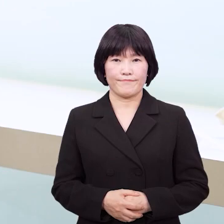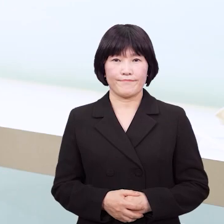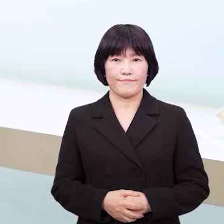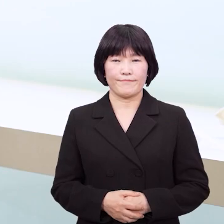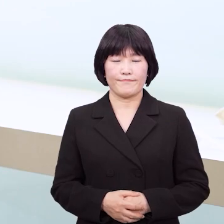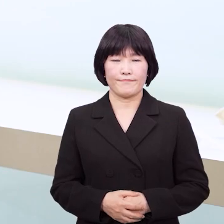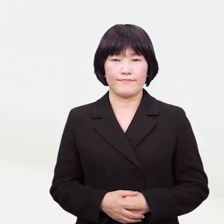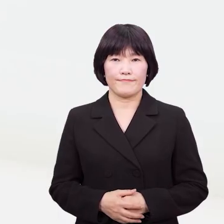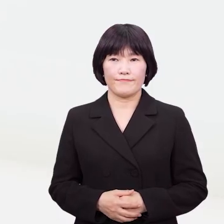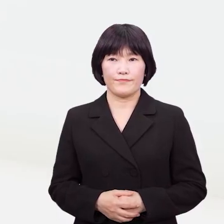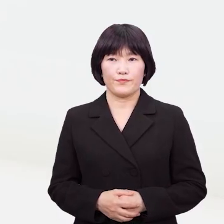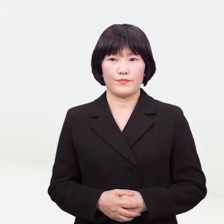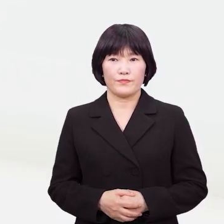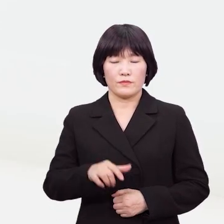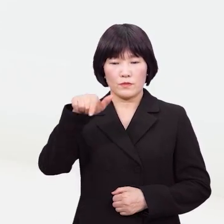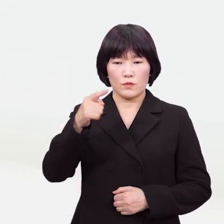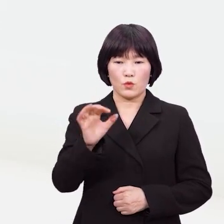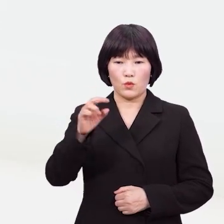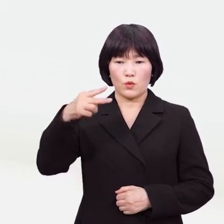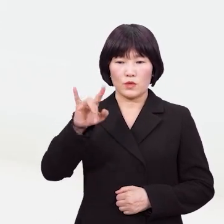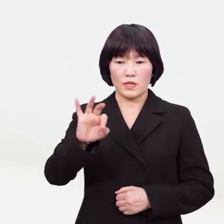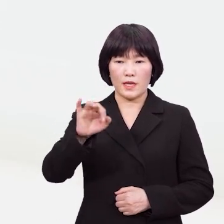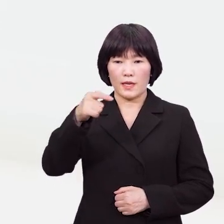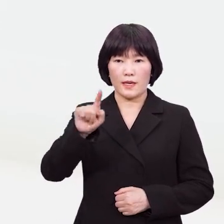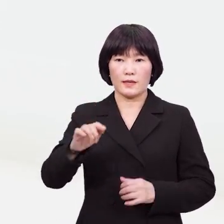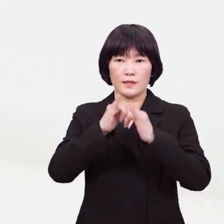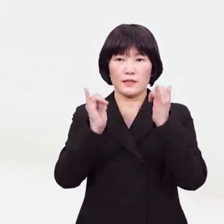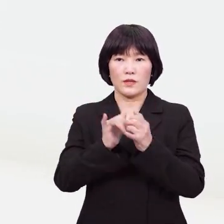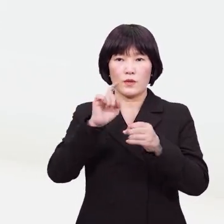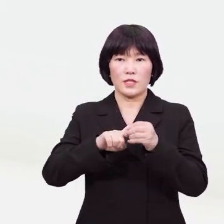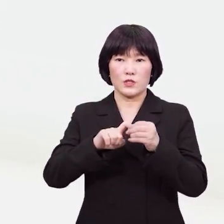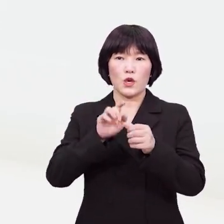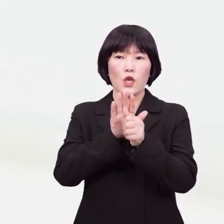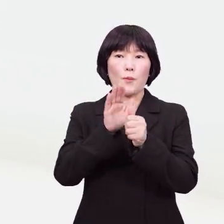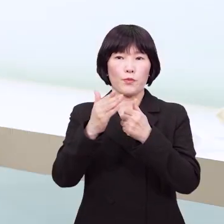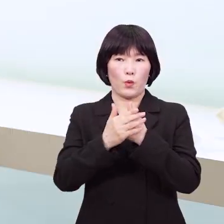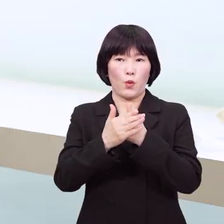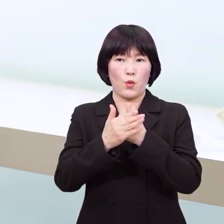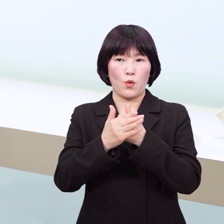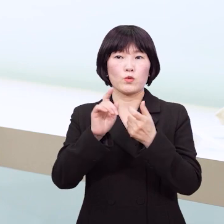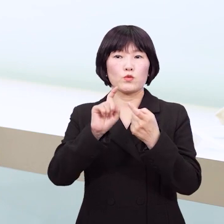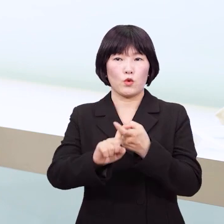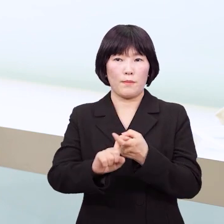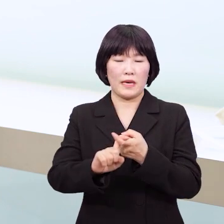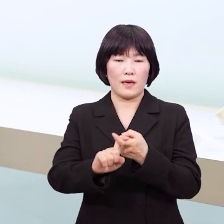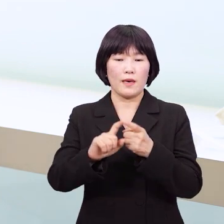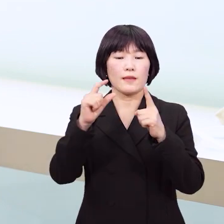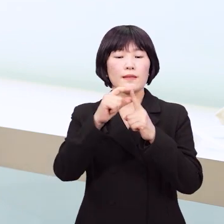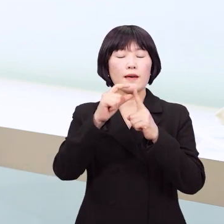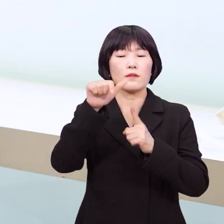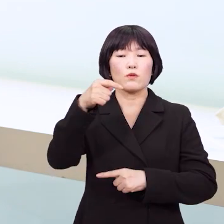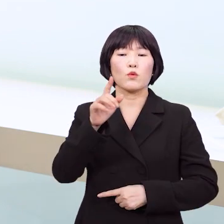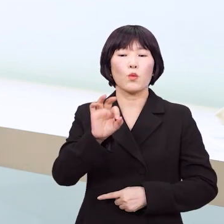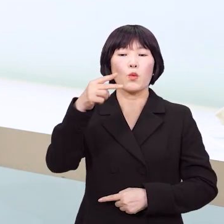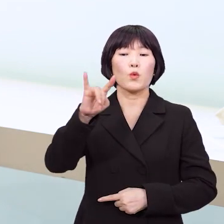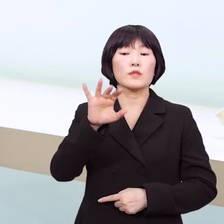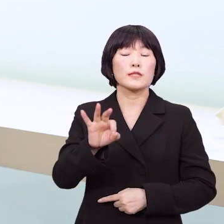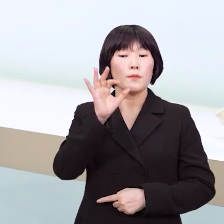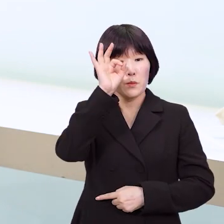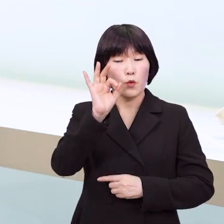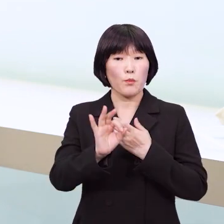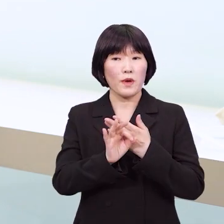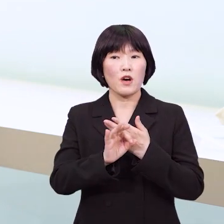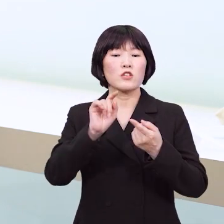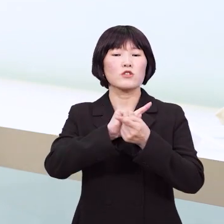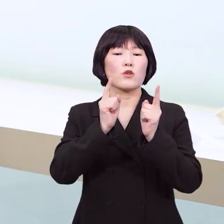사업체를 소개해 주세요. 이제 공생가 사회적 협동조합에서 공생가는 공생이라는 이제 단어에서 느껴지듯이 서로